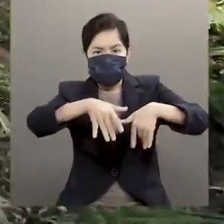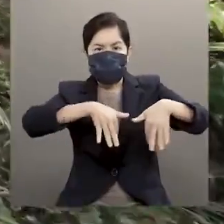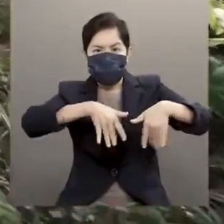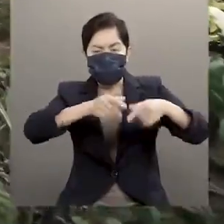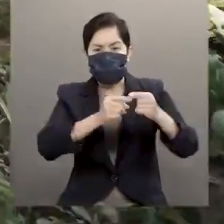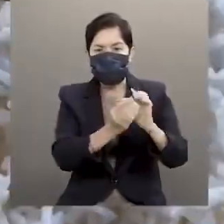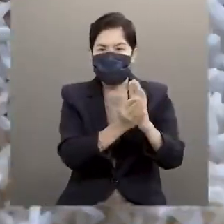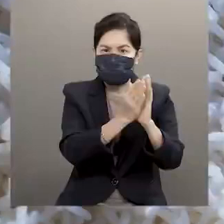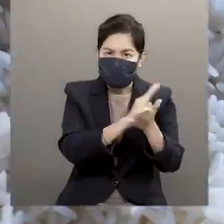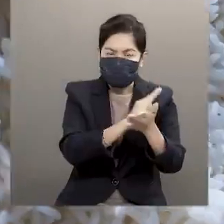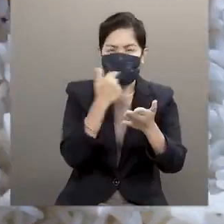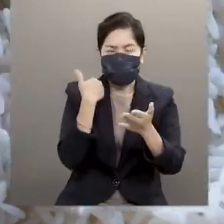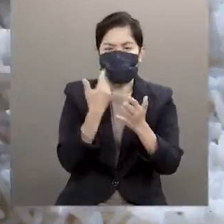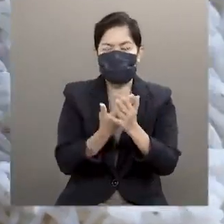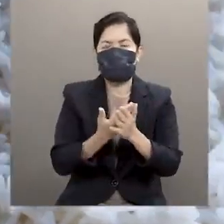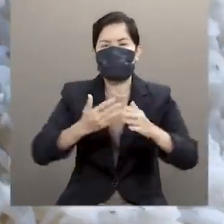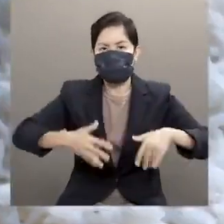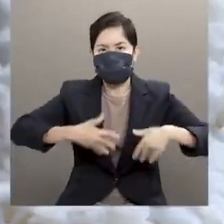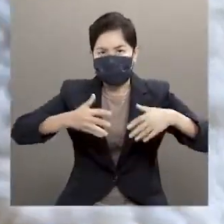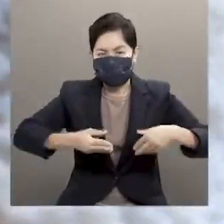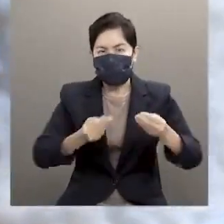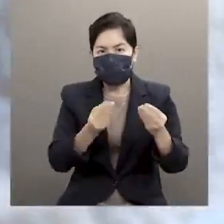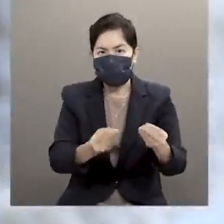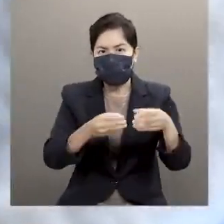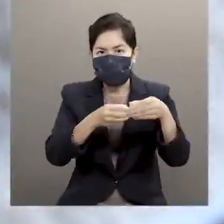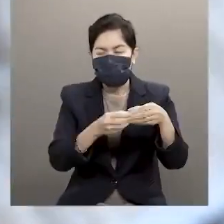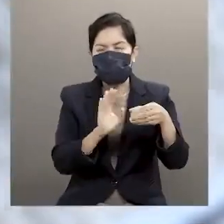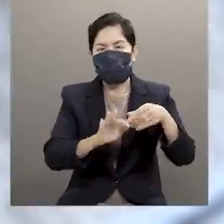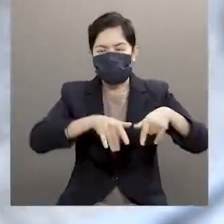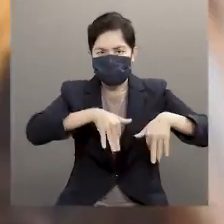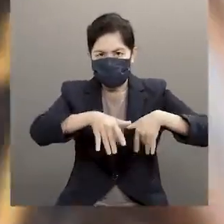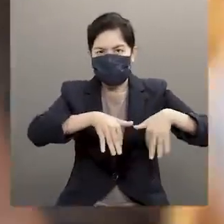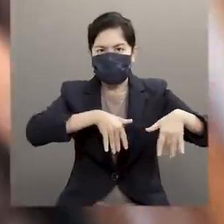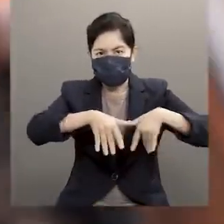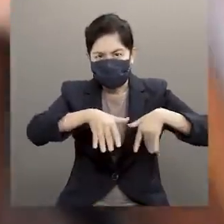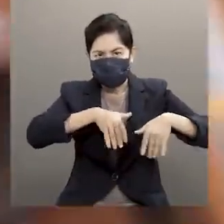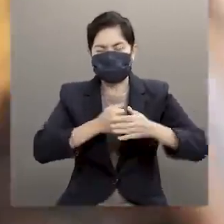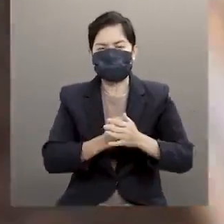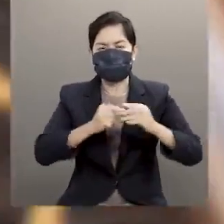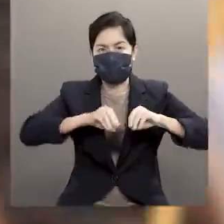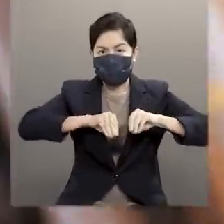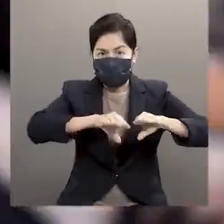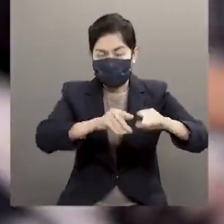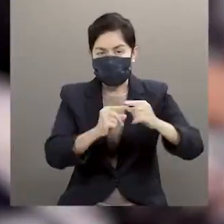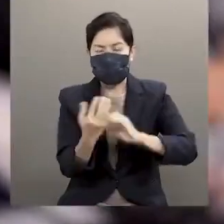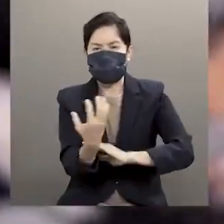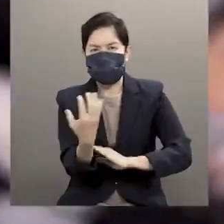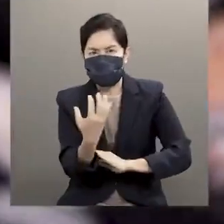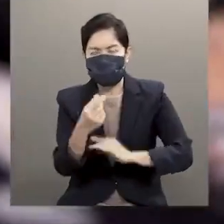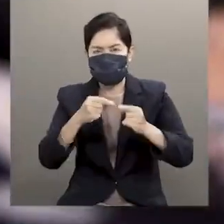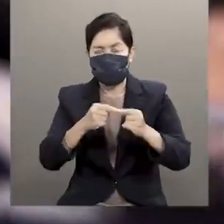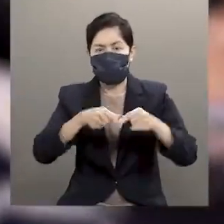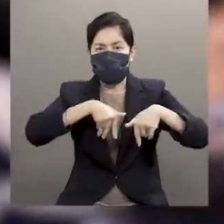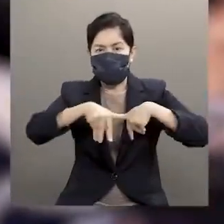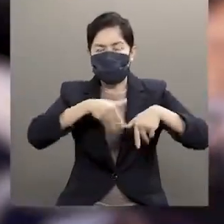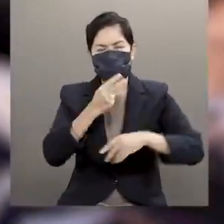างรายได้แ้คนใทองถีนหลงจากออกอากรziกคผชมหลคนบอกว่าผู้มุใจและเหคุณค้าของวัฒน